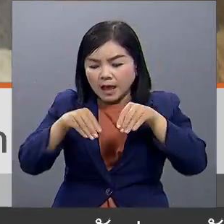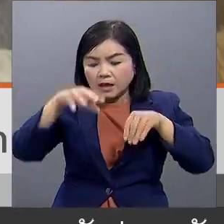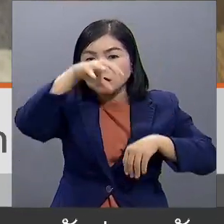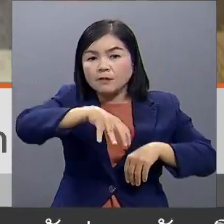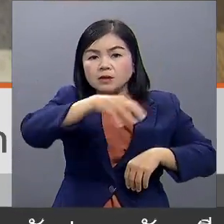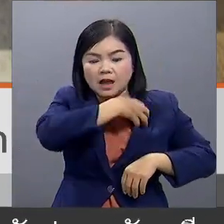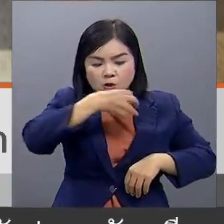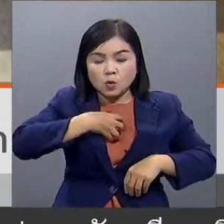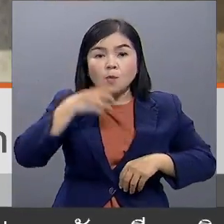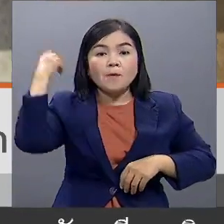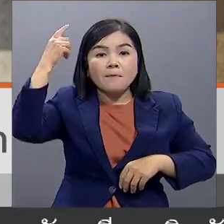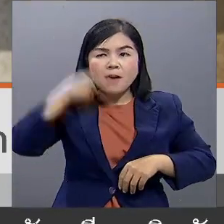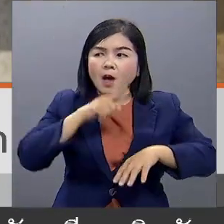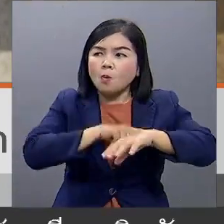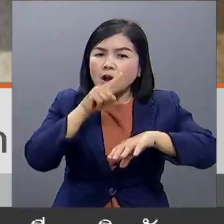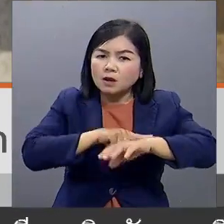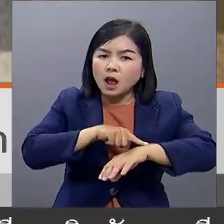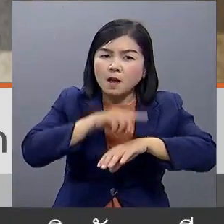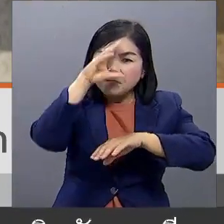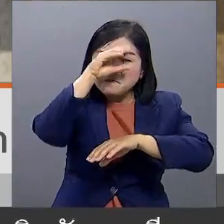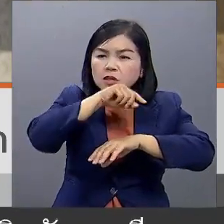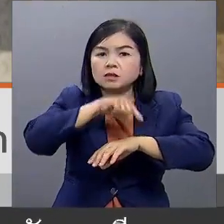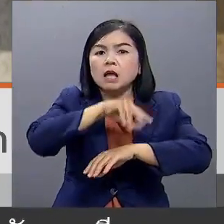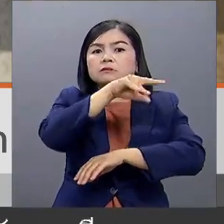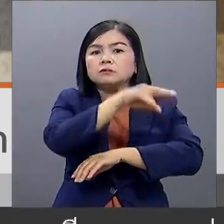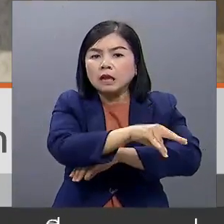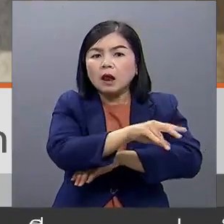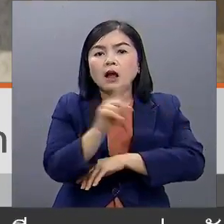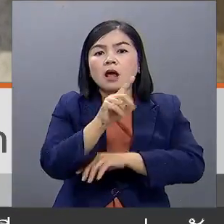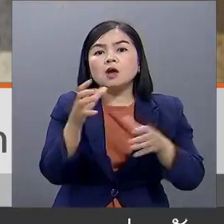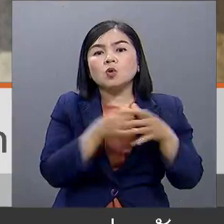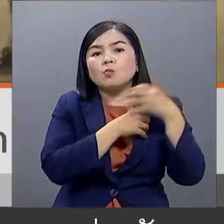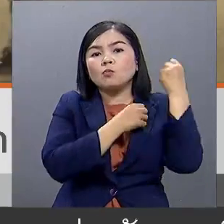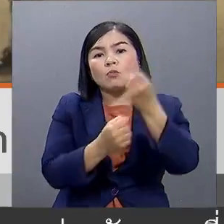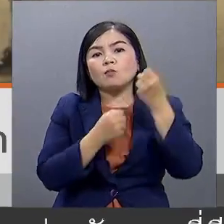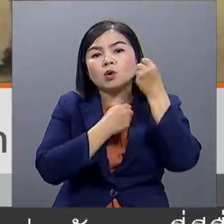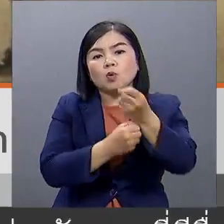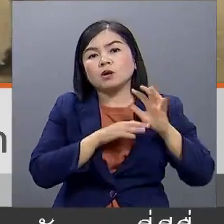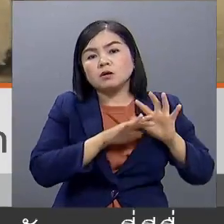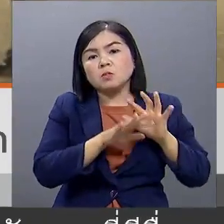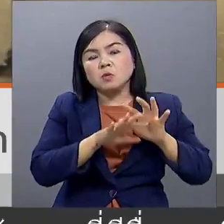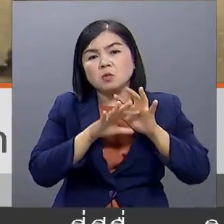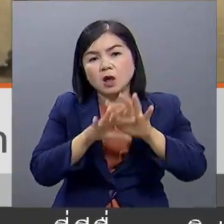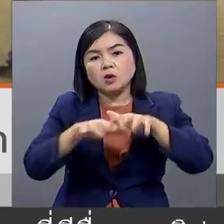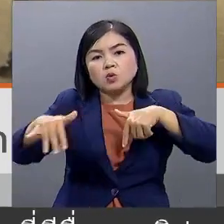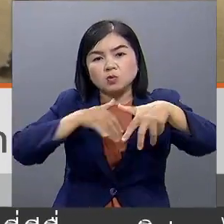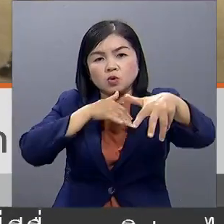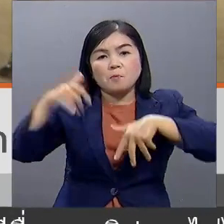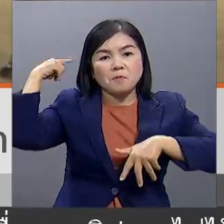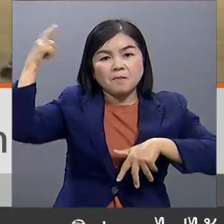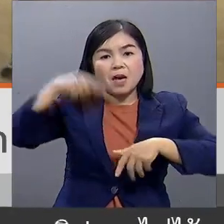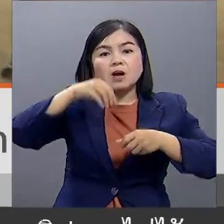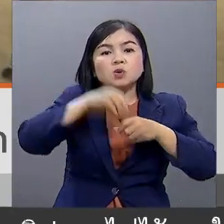เมื่อเวลาประมาณ19:00นหลังการชุมนุมต่อต้านรัฐประหารของกลุ่มชาวเรียนมาและกลุ่ม Vivo